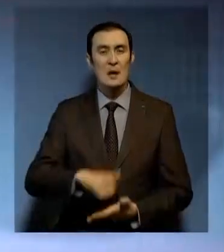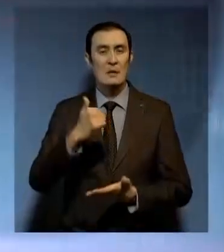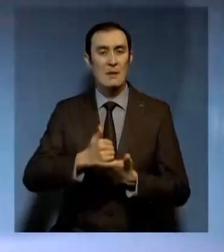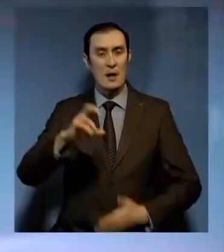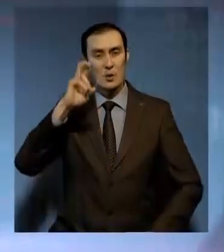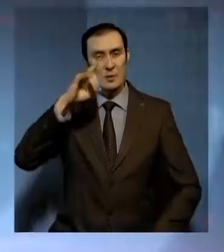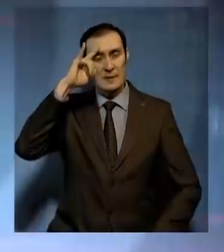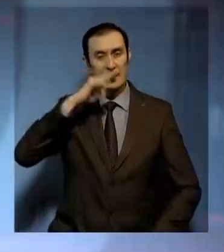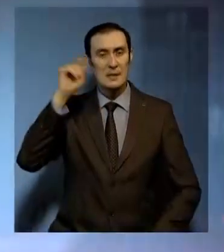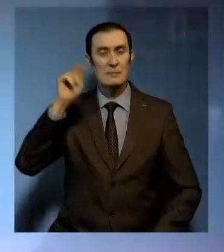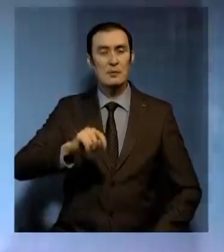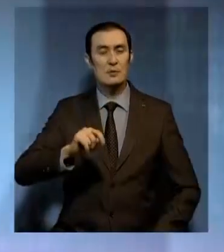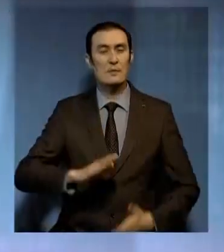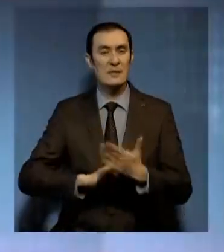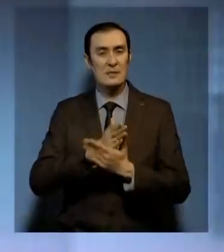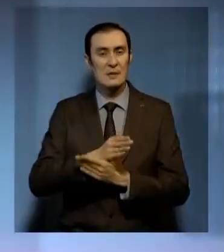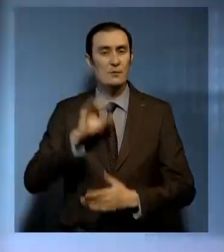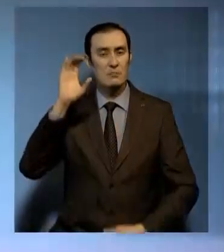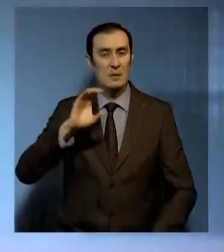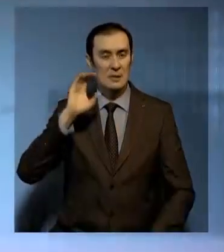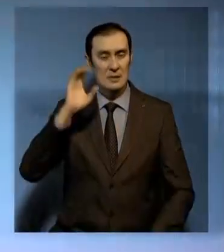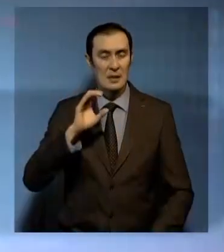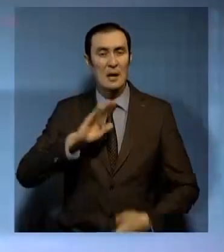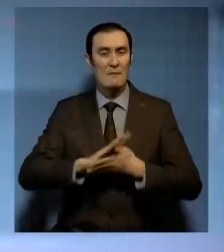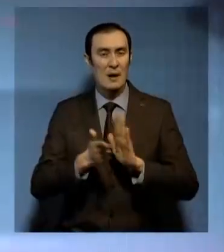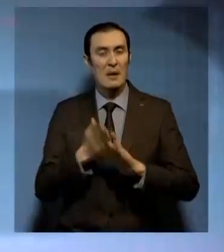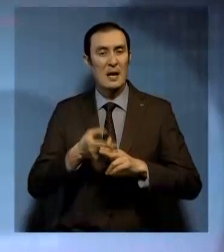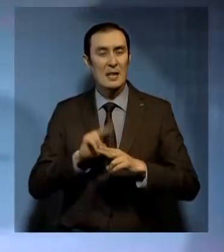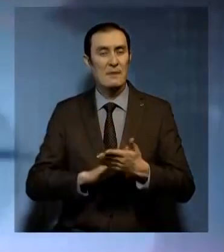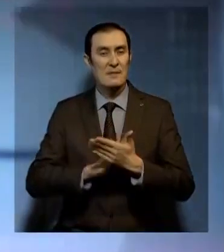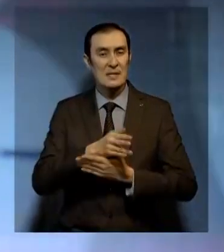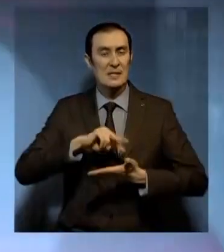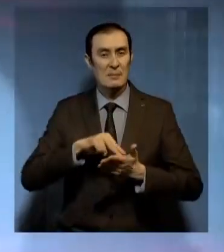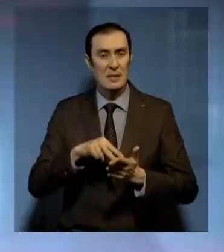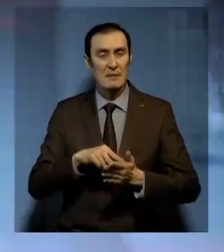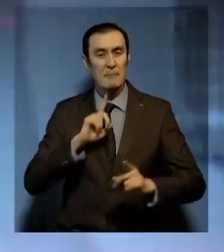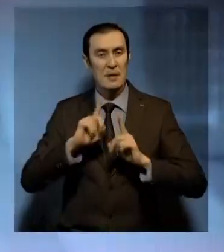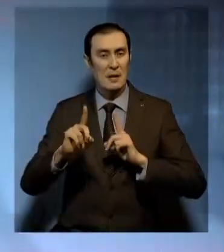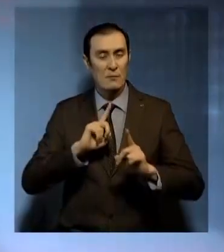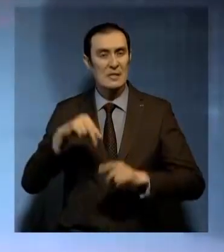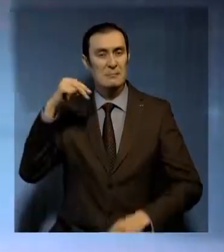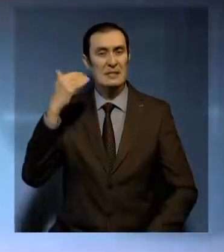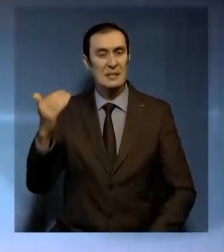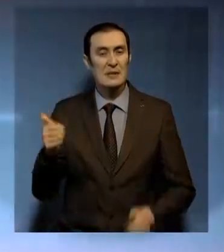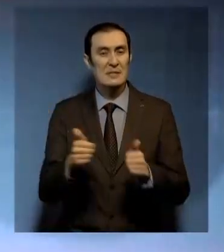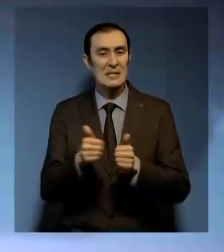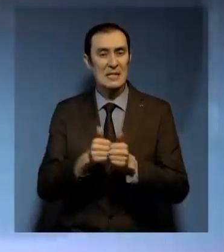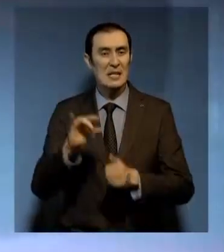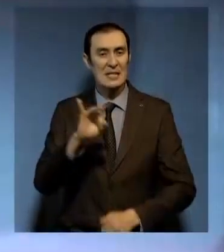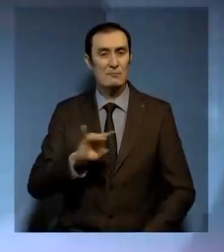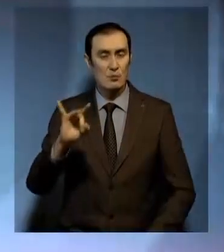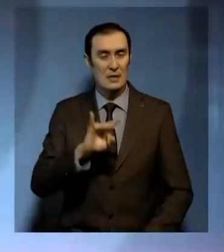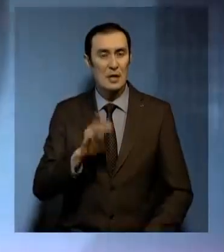Президент Казахстана прибыл с государственным визитом в Узбекистан. В рамках этого визита запланированы переговоры с президентом соседней